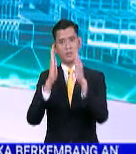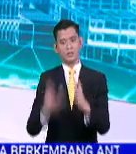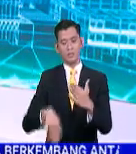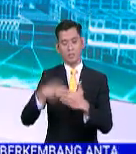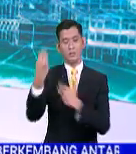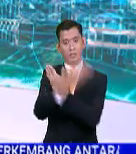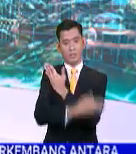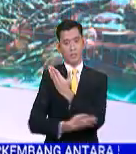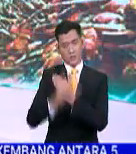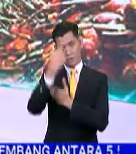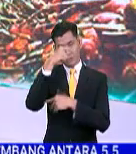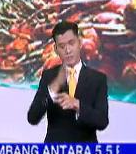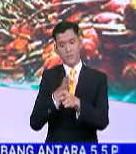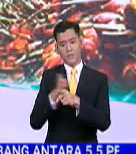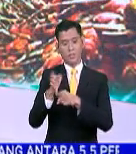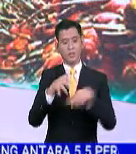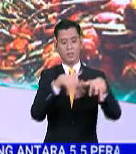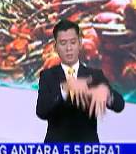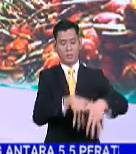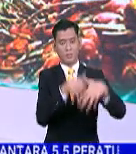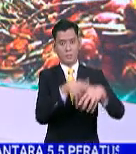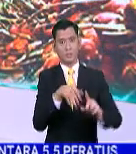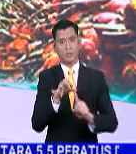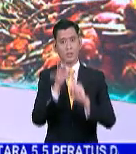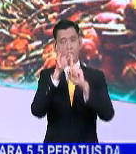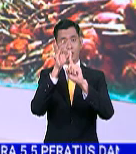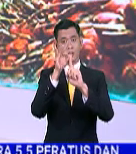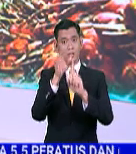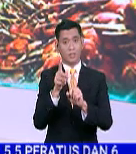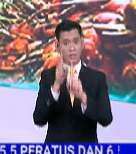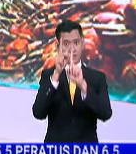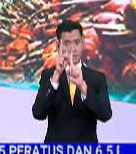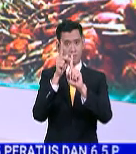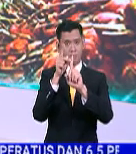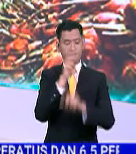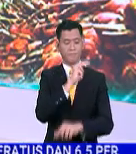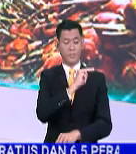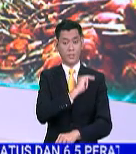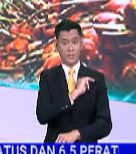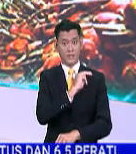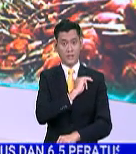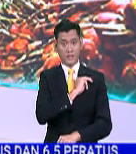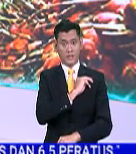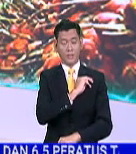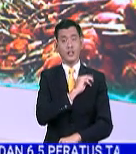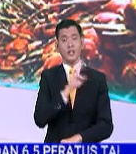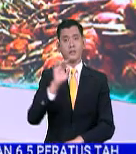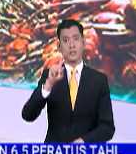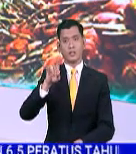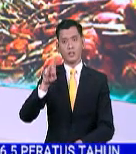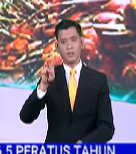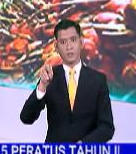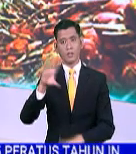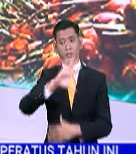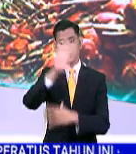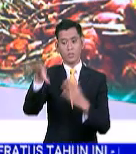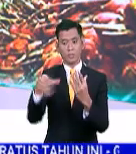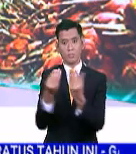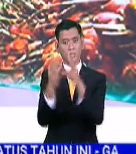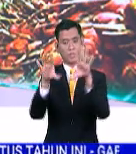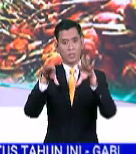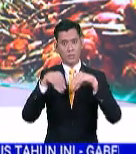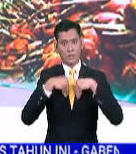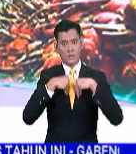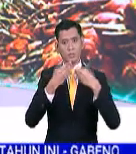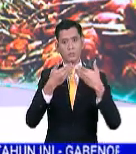sektor perladangan secara pengecualian khas setakat ini. Menurut menterinya Datuk Seri M. Saravanan, jumlah tersebut diterima sejak